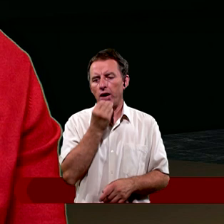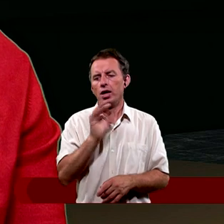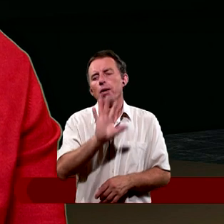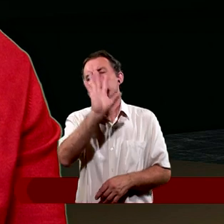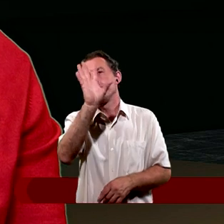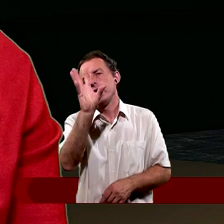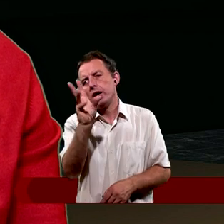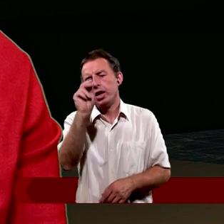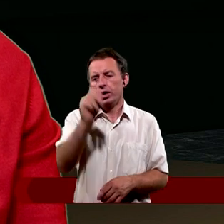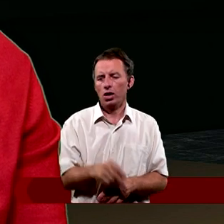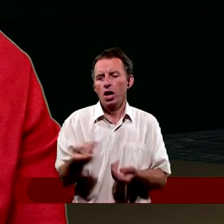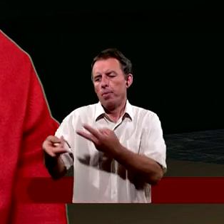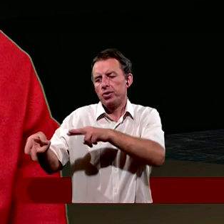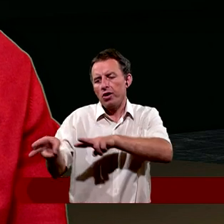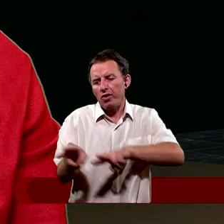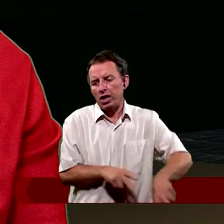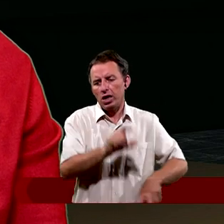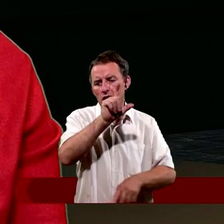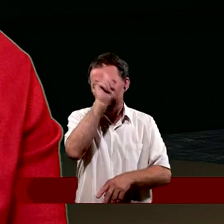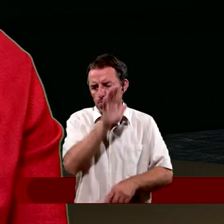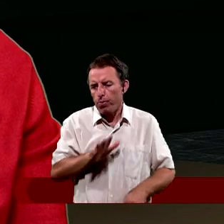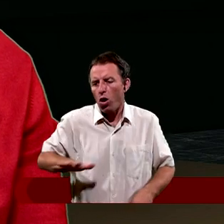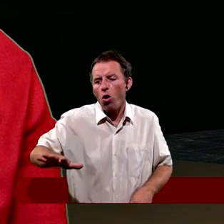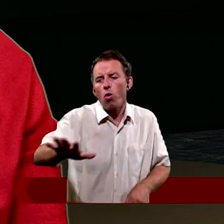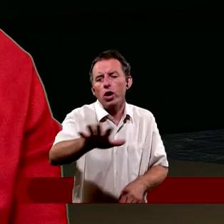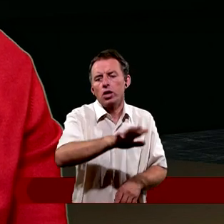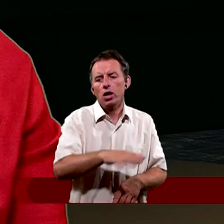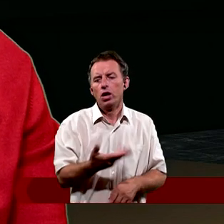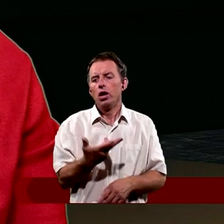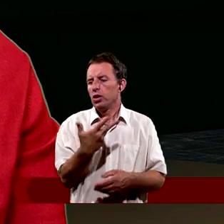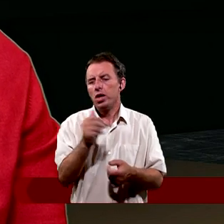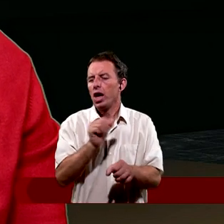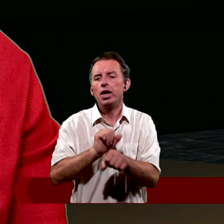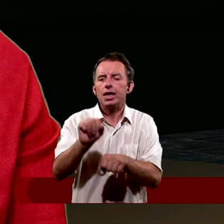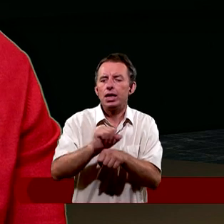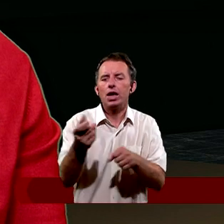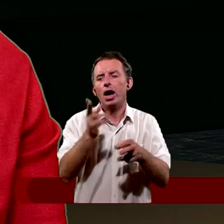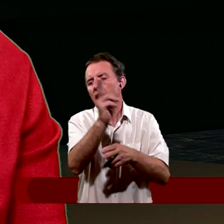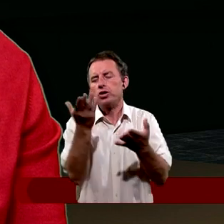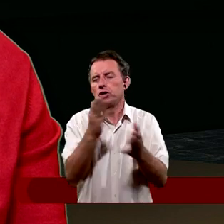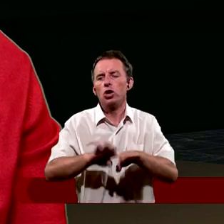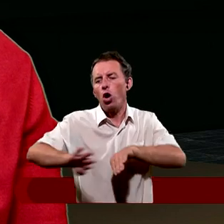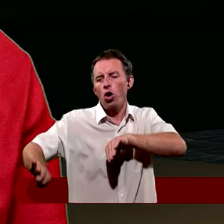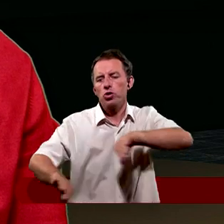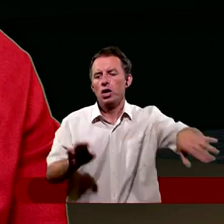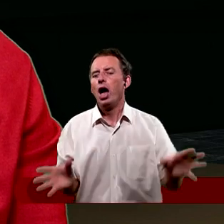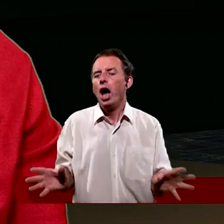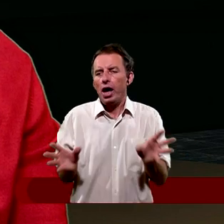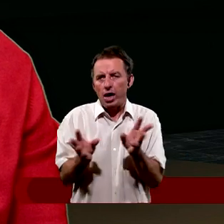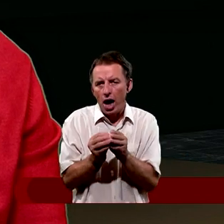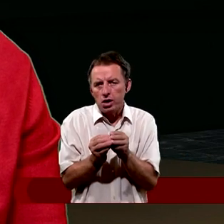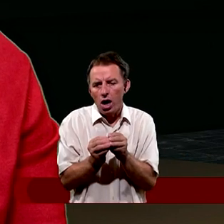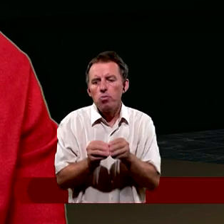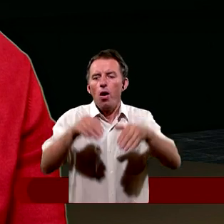obraz piękny, znowu przywracanie tej społeczności. Nie istnieje każdy gdzieś oddzielnie, tylko